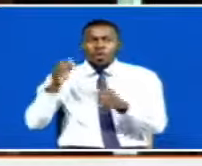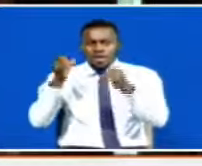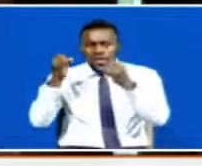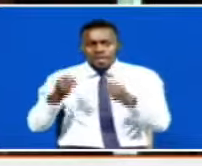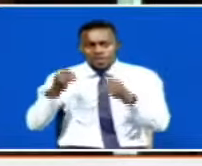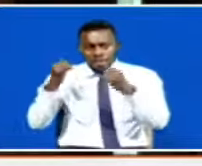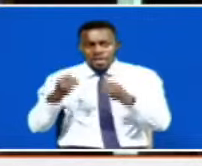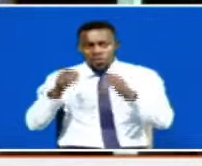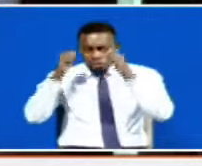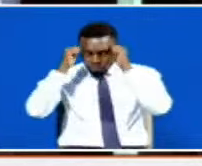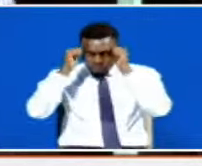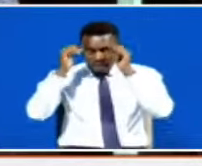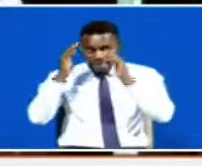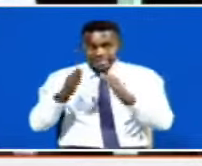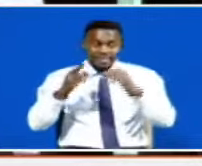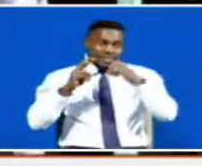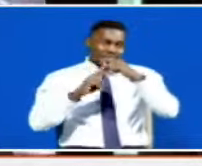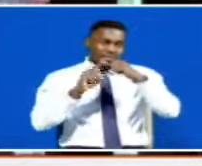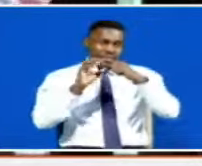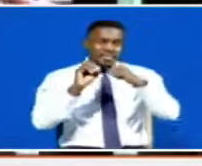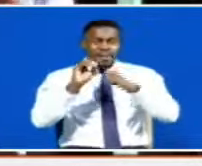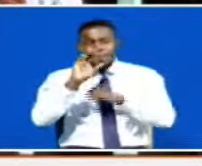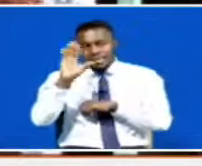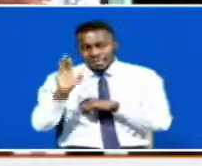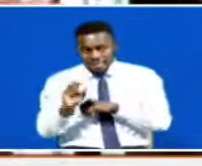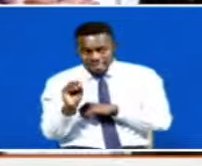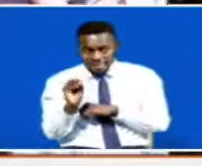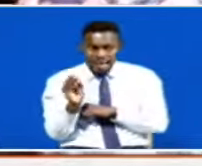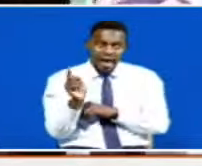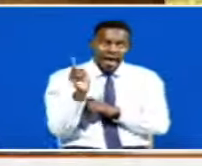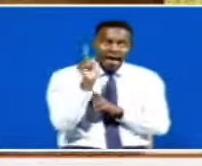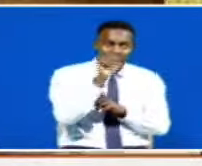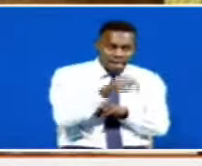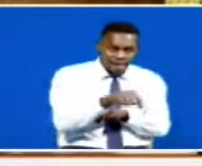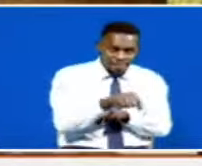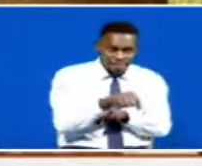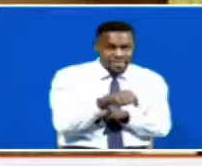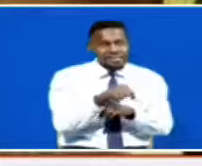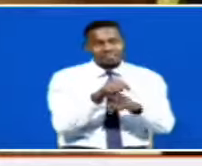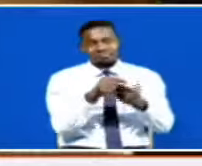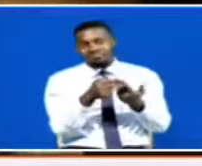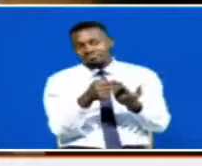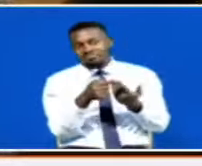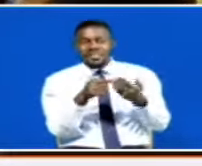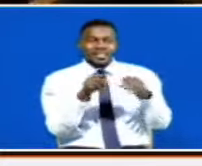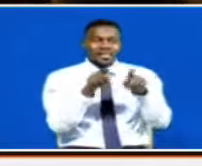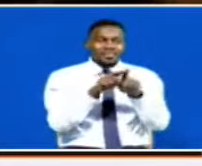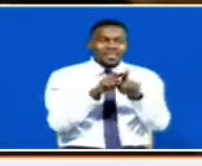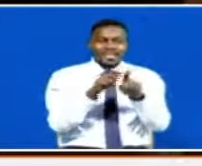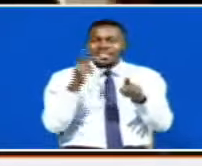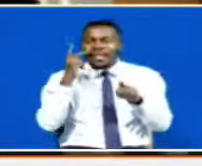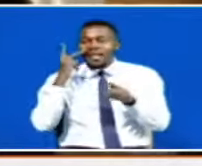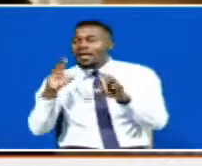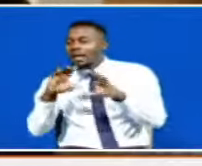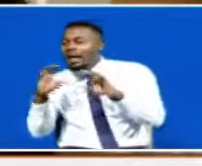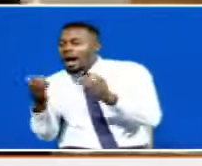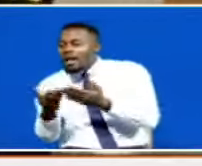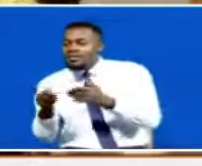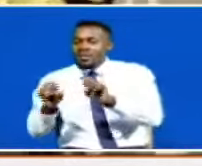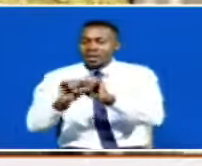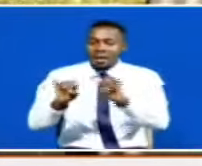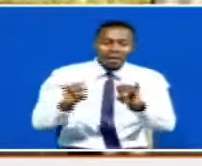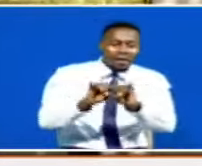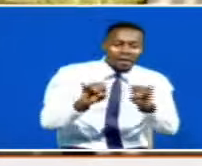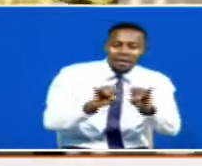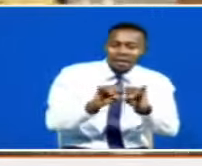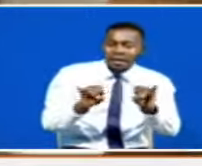Approximately 70% have come and they have been able to visit their former classes so that they can begin to clean and then migrate